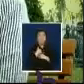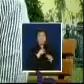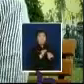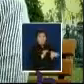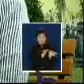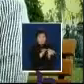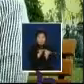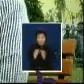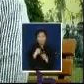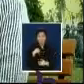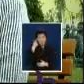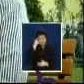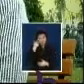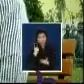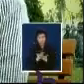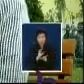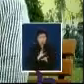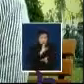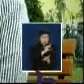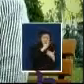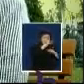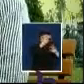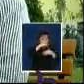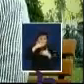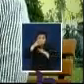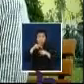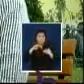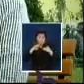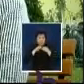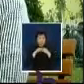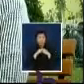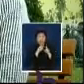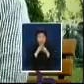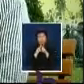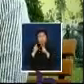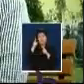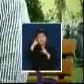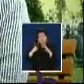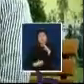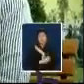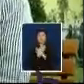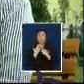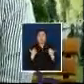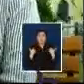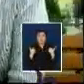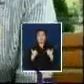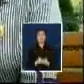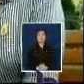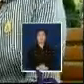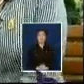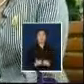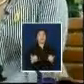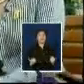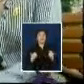ความมั่นใจเพราะว่าเชื่อว่าบนปัญหาต่างๆก็ย่อมมีโอกาสค่ะ ท่านผู้ชมที่เคารพครับสำหรับ